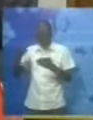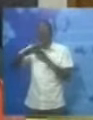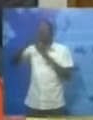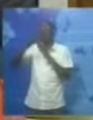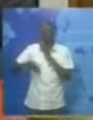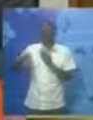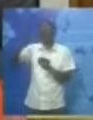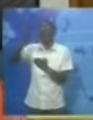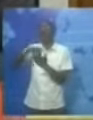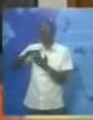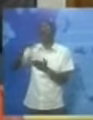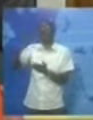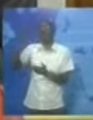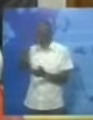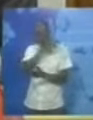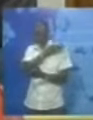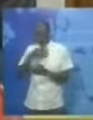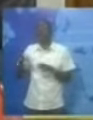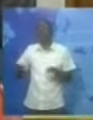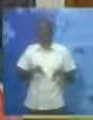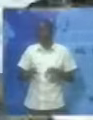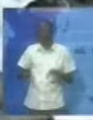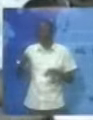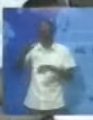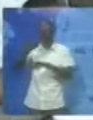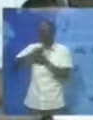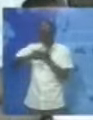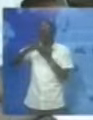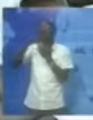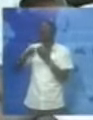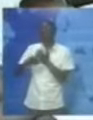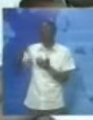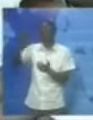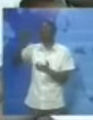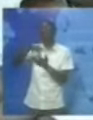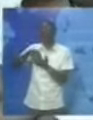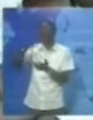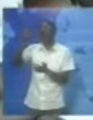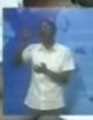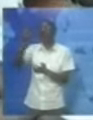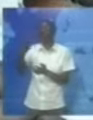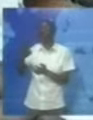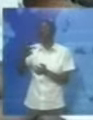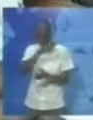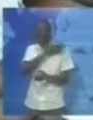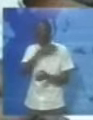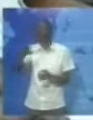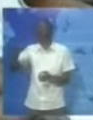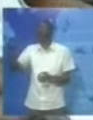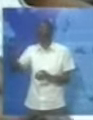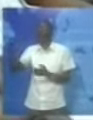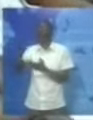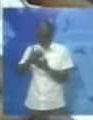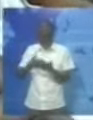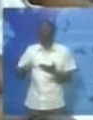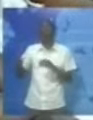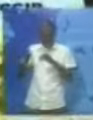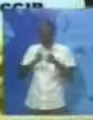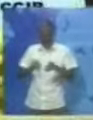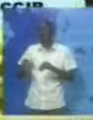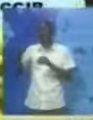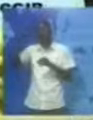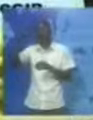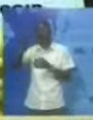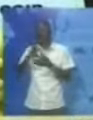l'année 2012 et d'élaborer un programme d'activité réalisable pour l'année en cours et d'autre part de réadapter l'organigramme